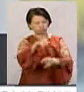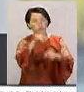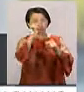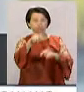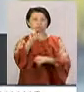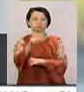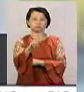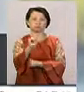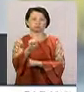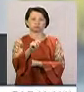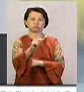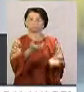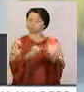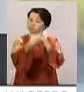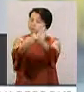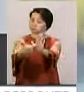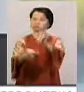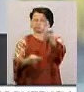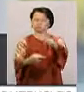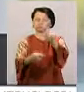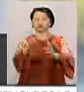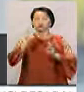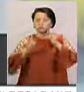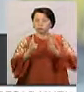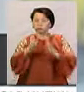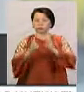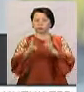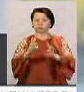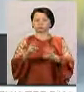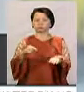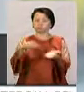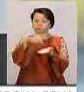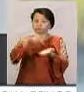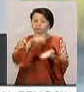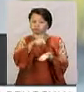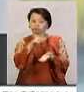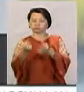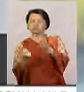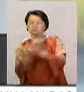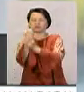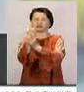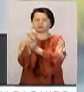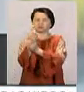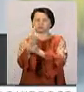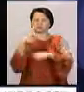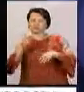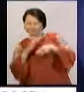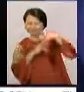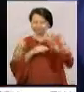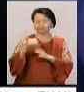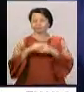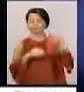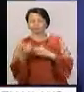perlulah diketengahkan walaupun ini menimbulkan ketidakselesaan.